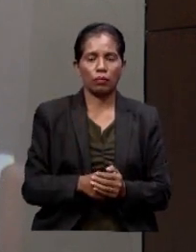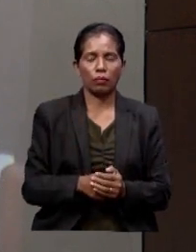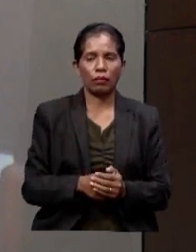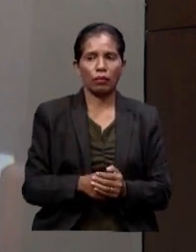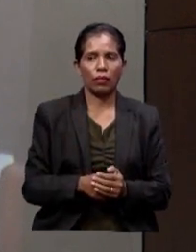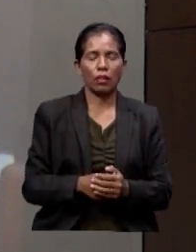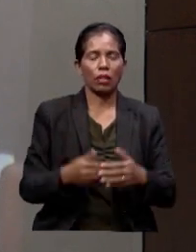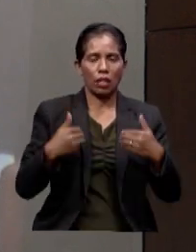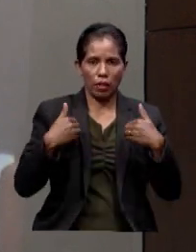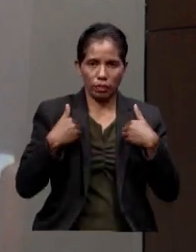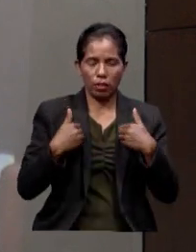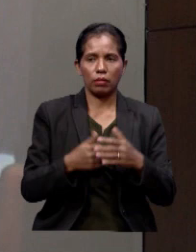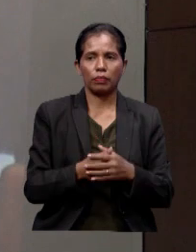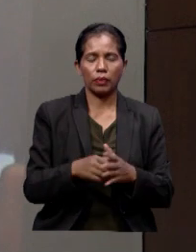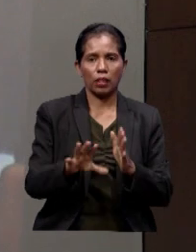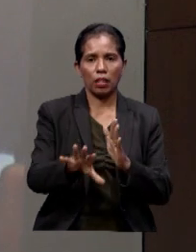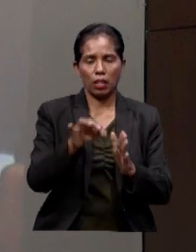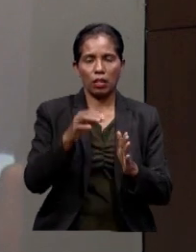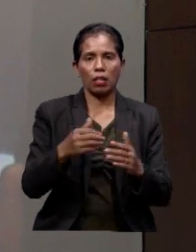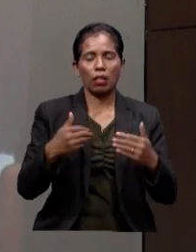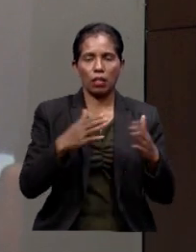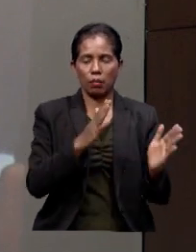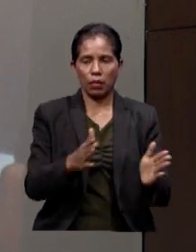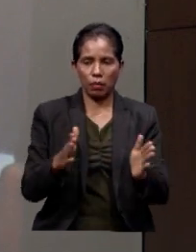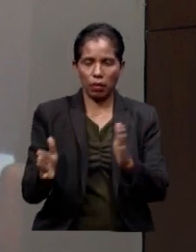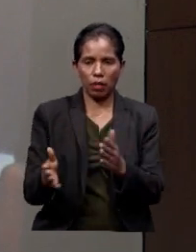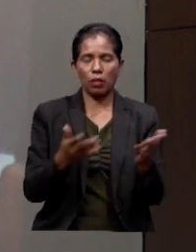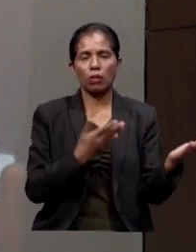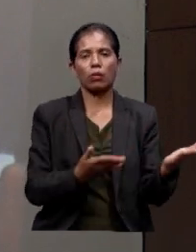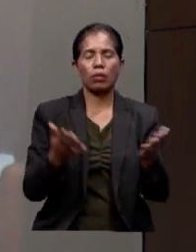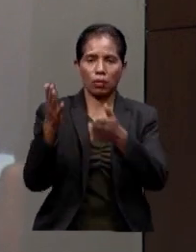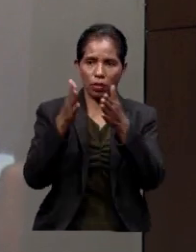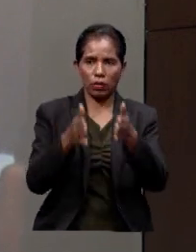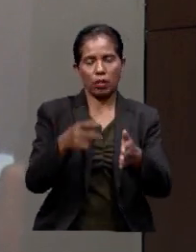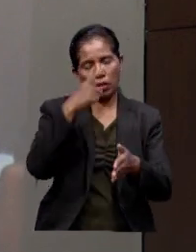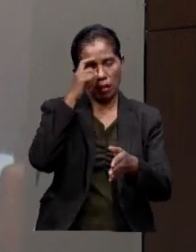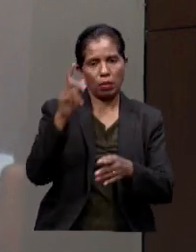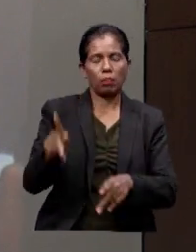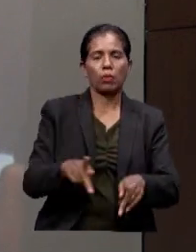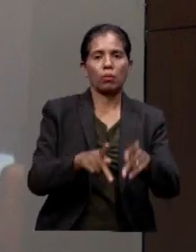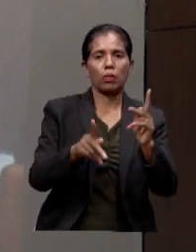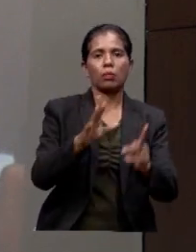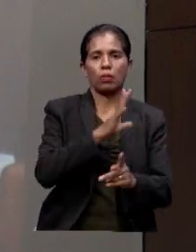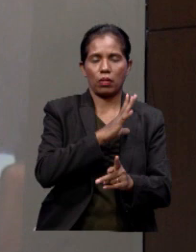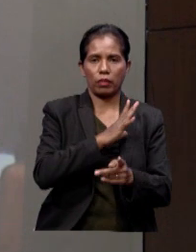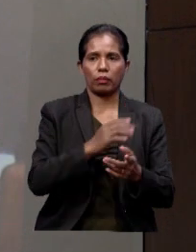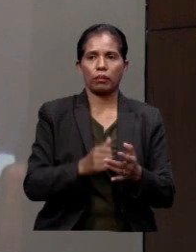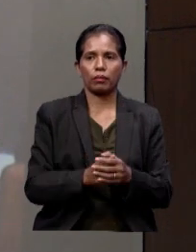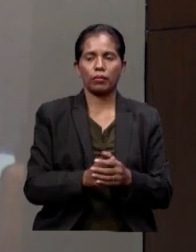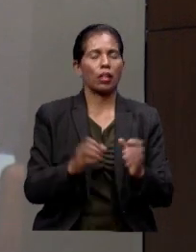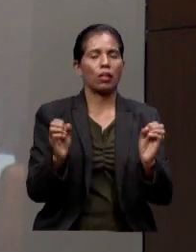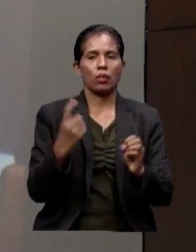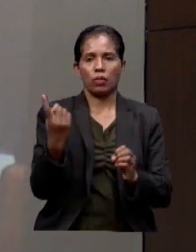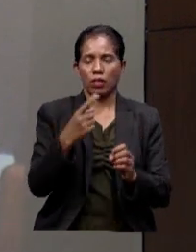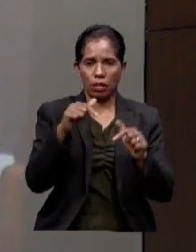urna ne hetanona i parpara deit para hing atu halot tamba publik mos hein hela i lo si dene